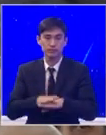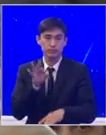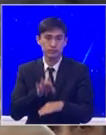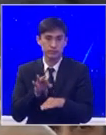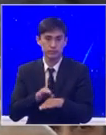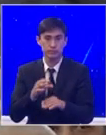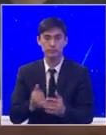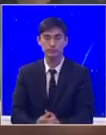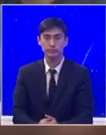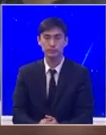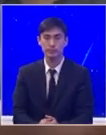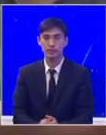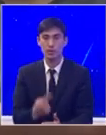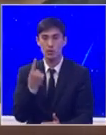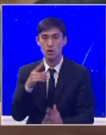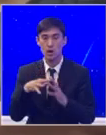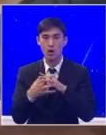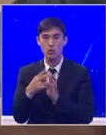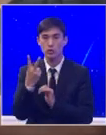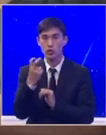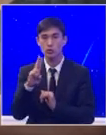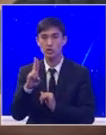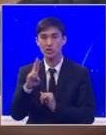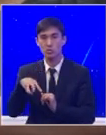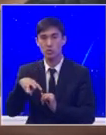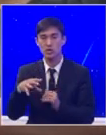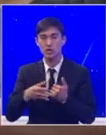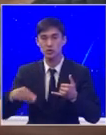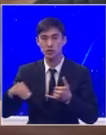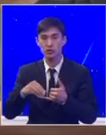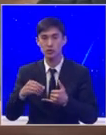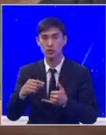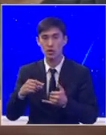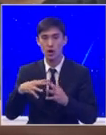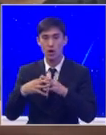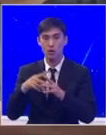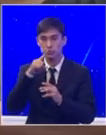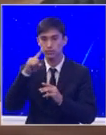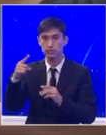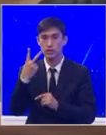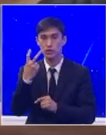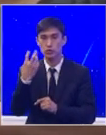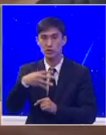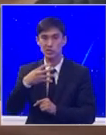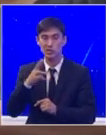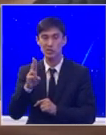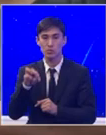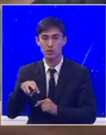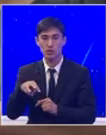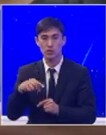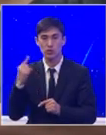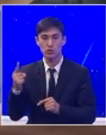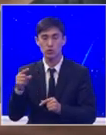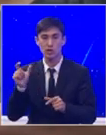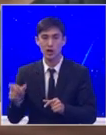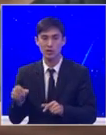жеткизди. Бир аул 200 чакырым жер, мисалы, Карой деген аул. Жигил деген аул эң аркы бетинде 240 чакырым болсондой, сол жердеги